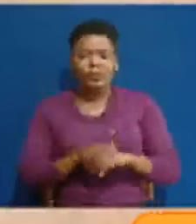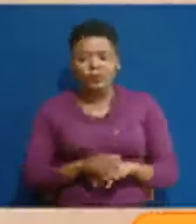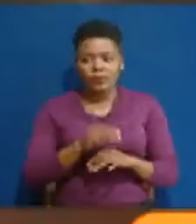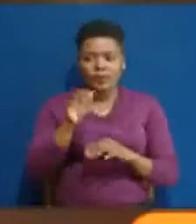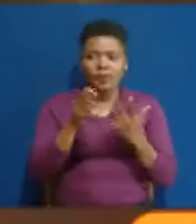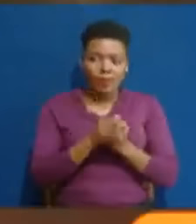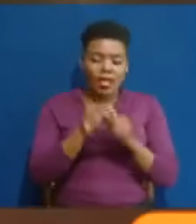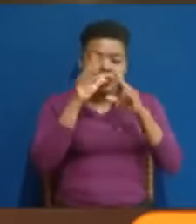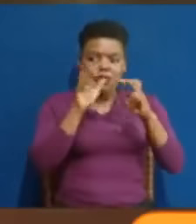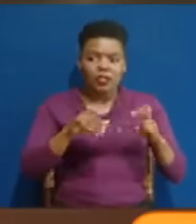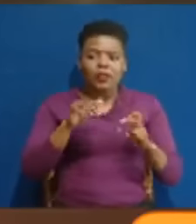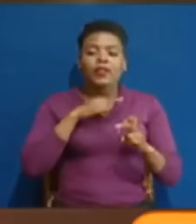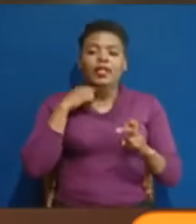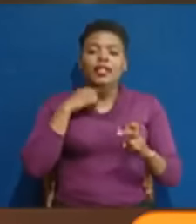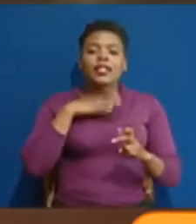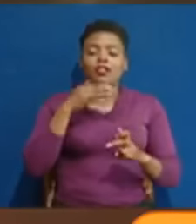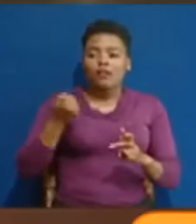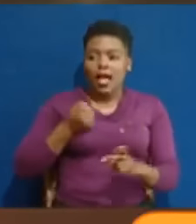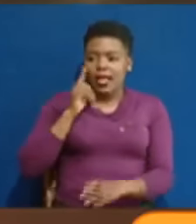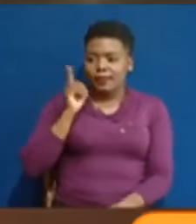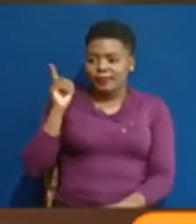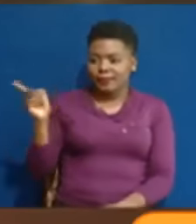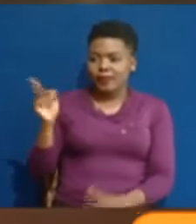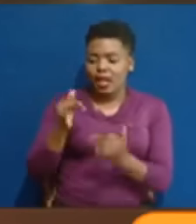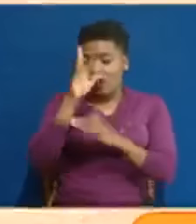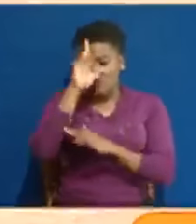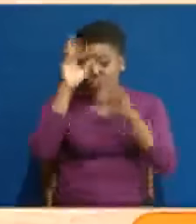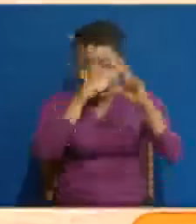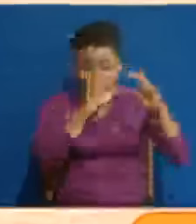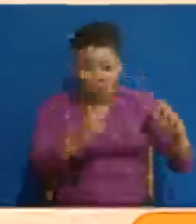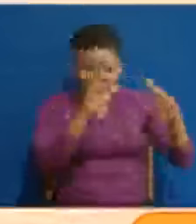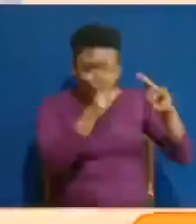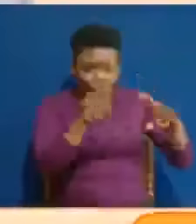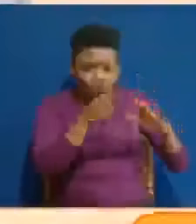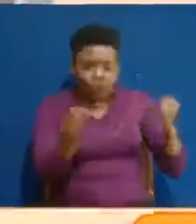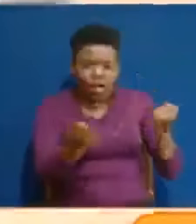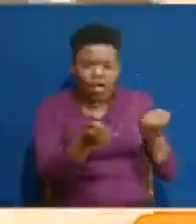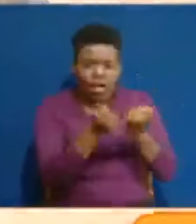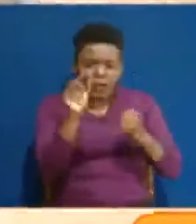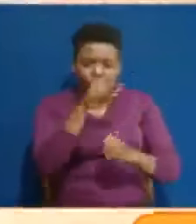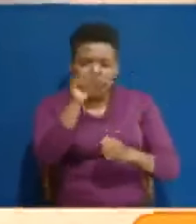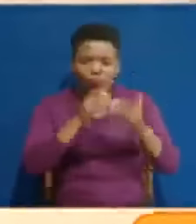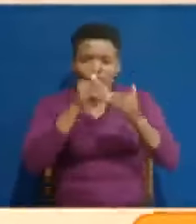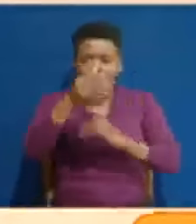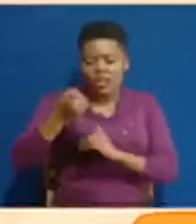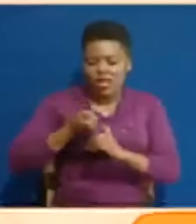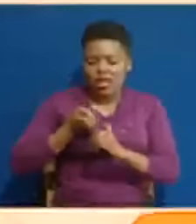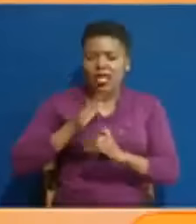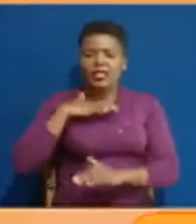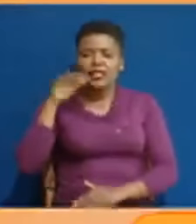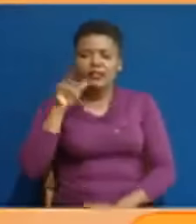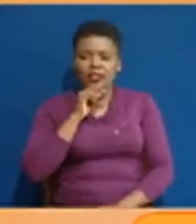Uchunguzi wa kifo cha Sarah Njogu umechukua mkondo mpya na sasa polisi wanachunguza matukio yaliyojiri dakika chache kabla ya msichana huyo